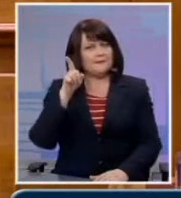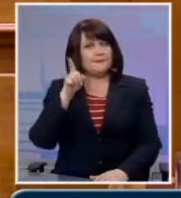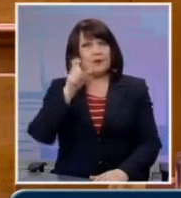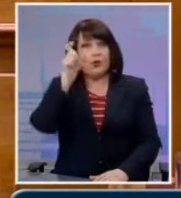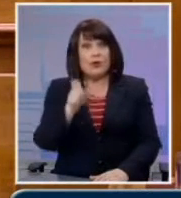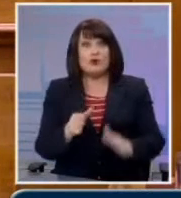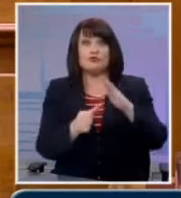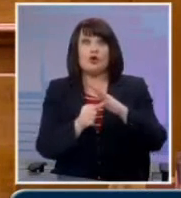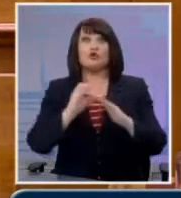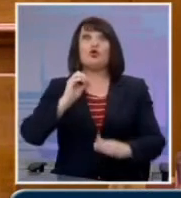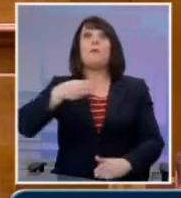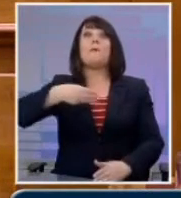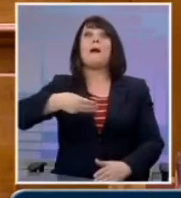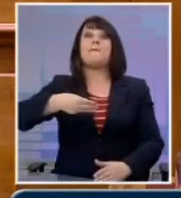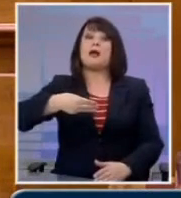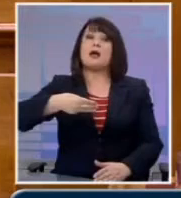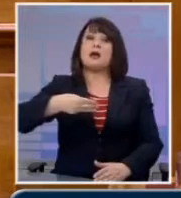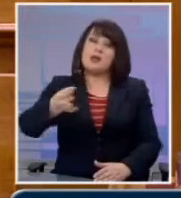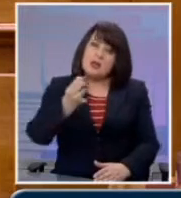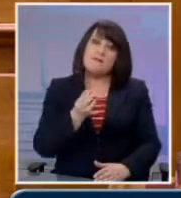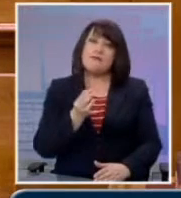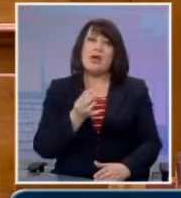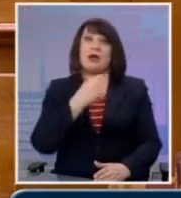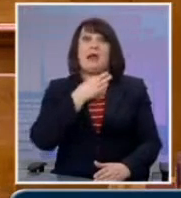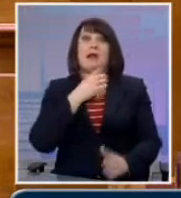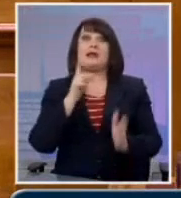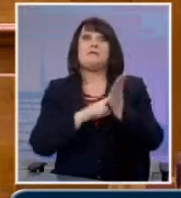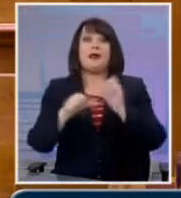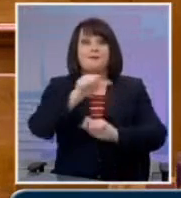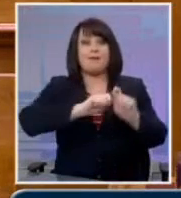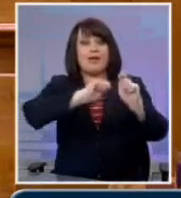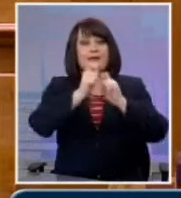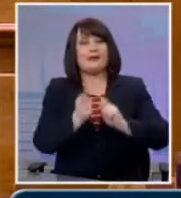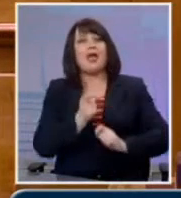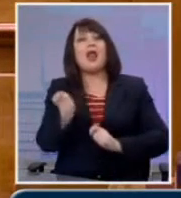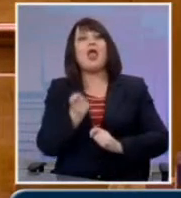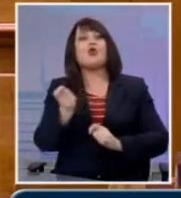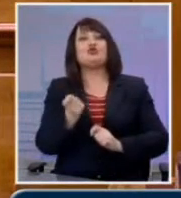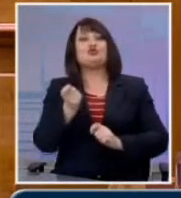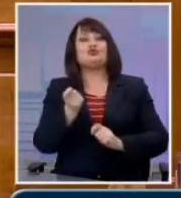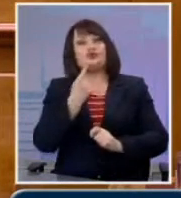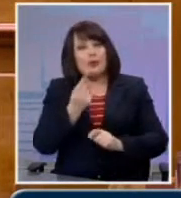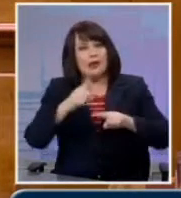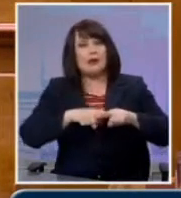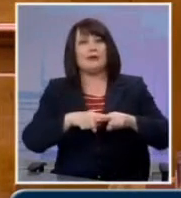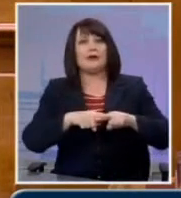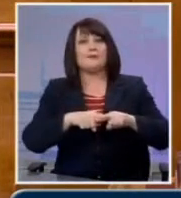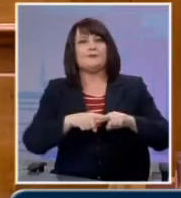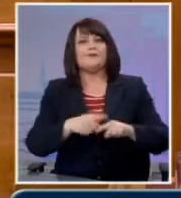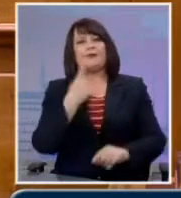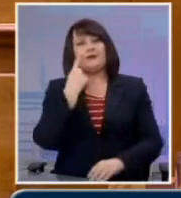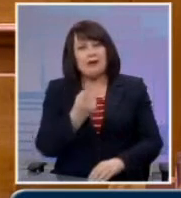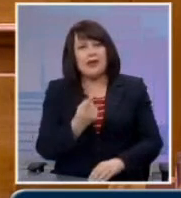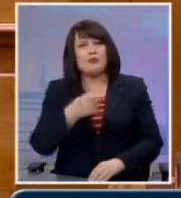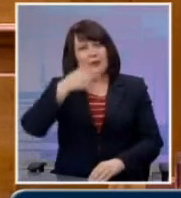ίδιου του Προέδρου των Ηνωμένων Πολιτειών, να μιλάνε για την ανάγκη αναδιάρθρωση του χρέους. Βλέπουμε ακόμα και τις δυνάμεις εκείνες